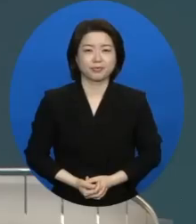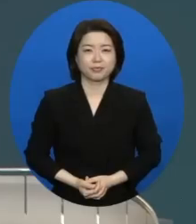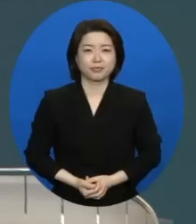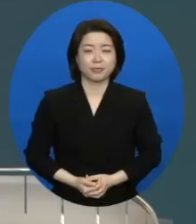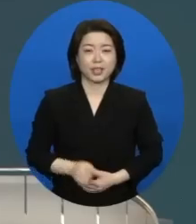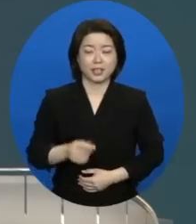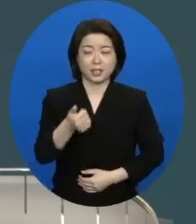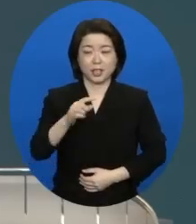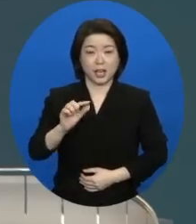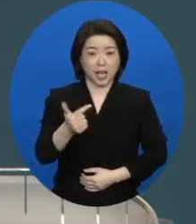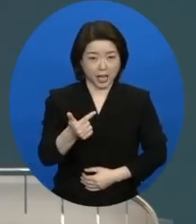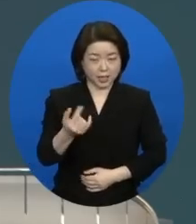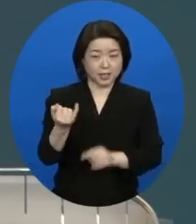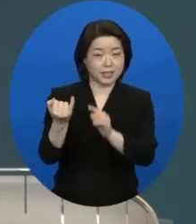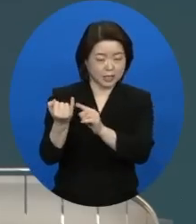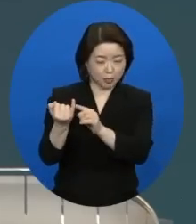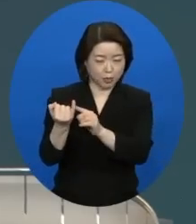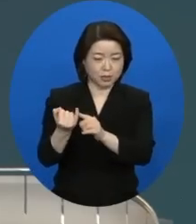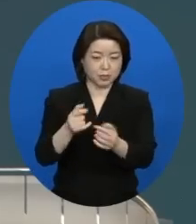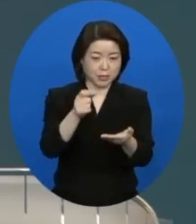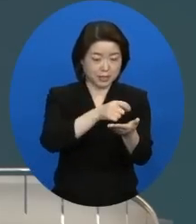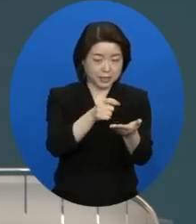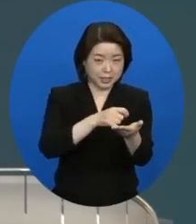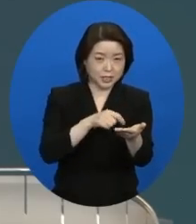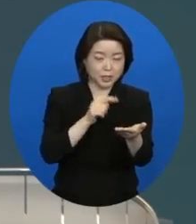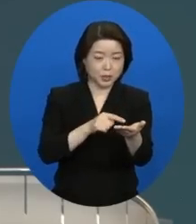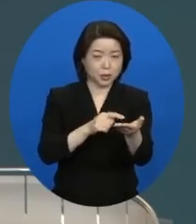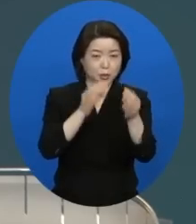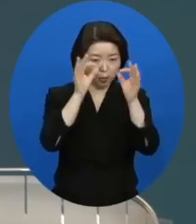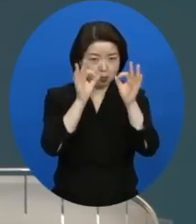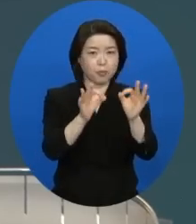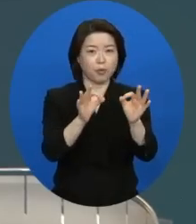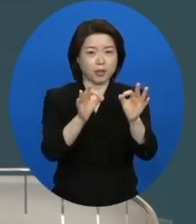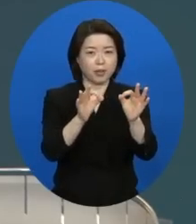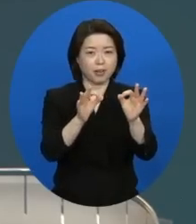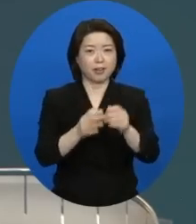그 한근영 사모님이 쓰신 그 글 속에